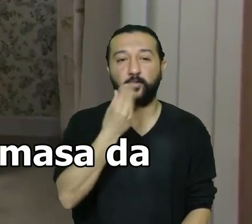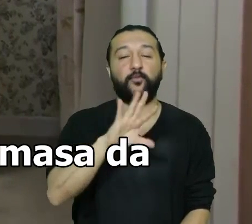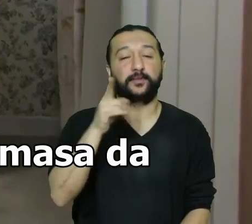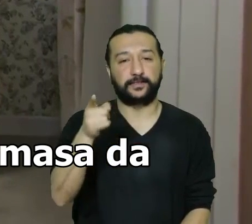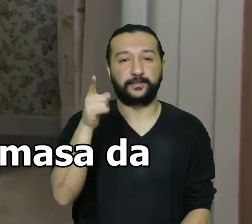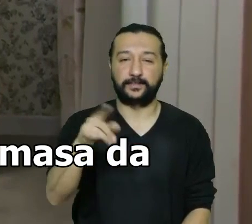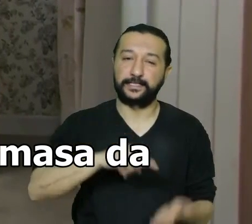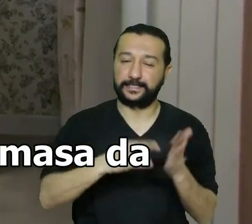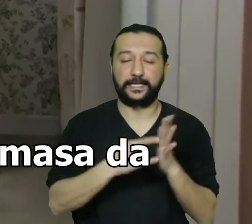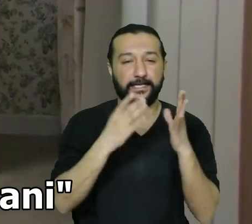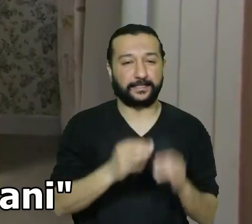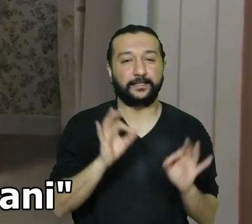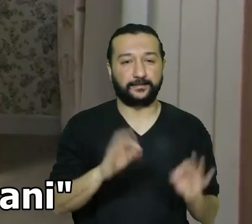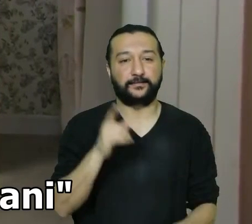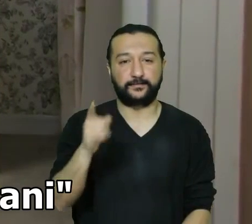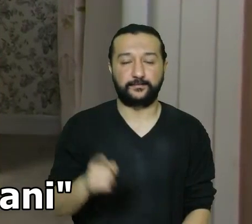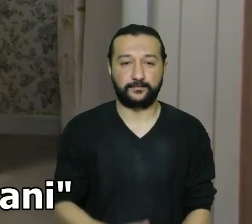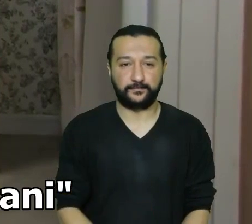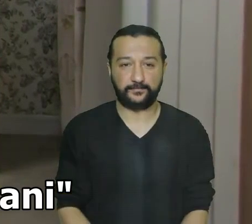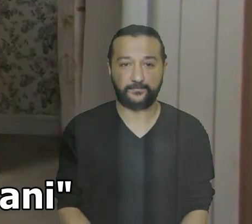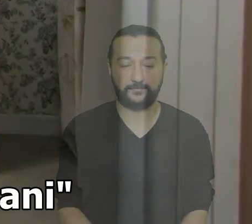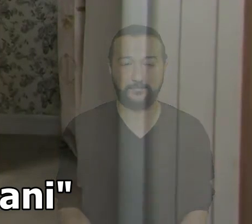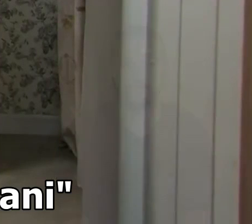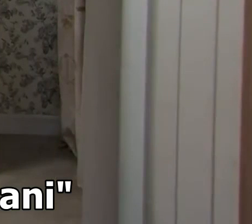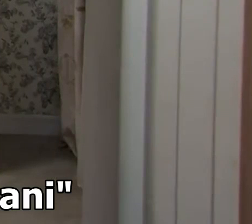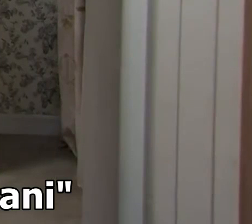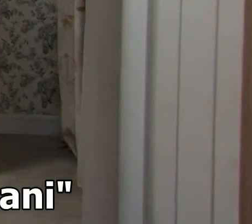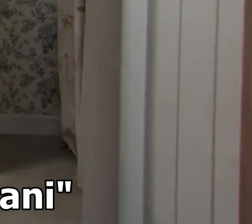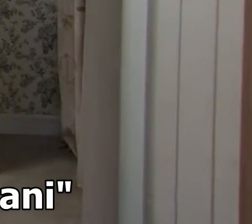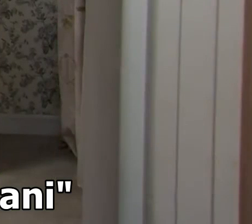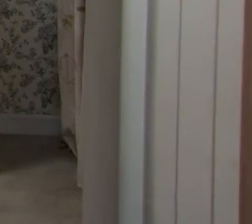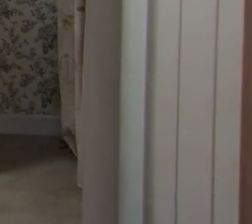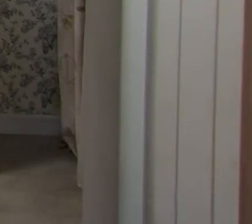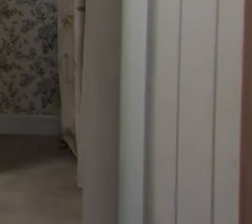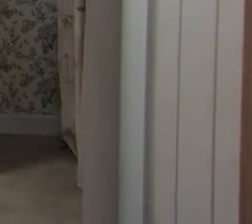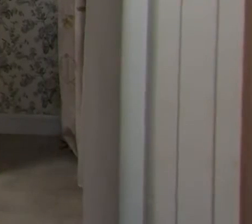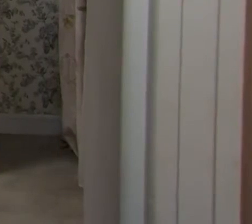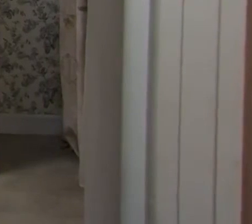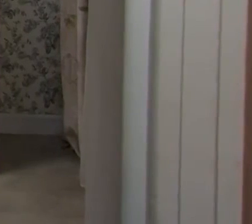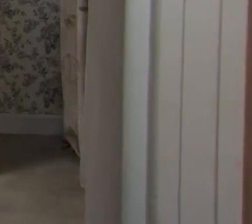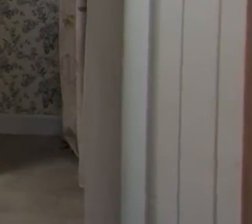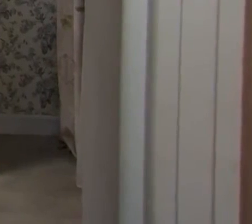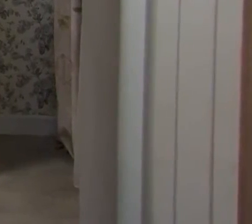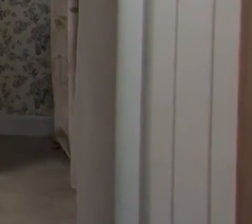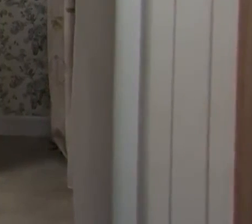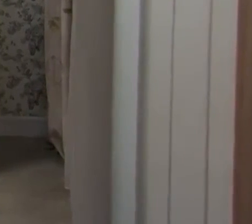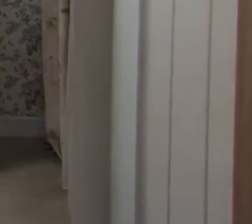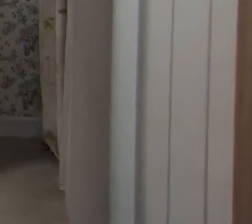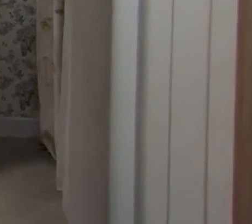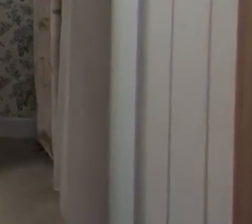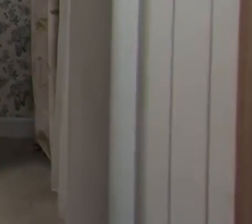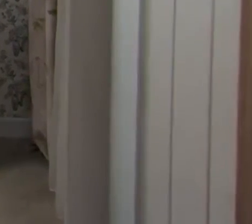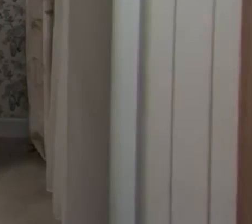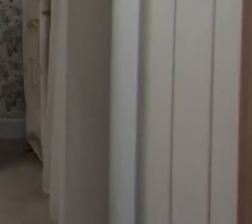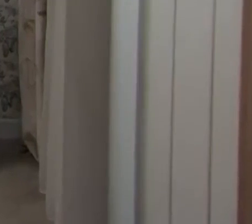olmasa da idare eder işte abla. Arkalarında başında siyah uzun bir perukla Şükrü belirdi. İki uzun boylunun omuz üzerinden